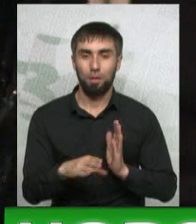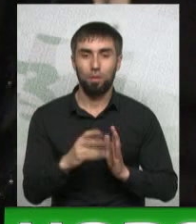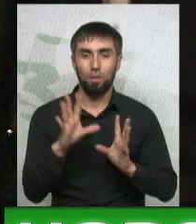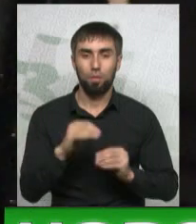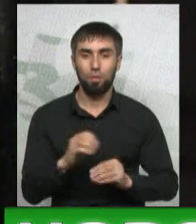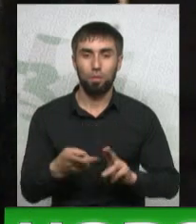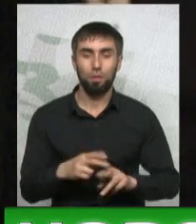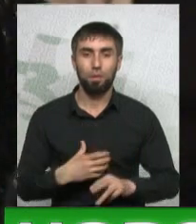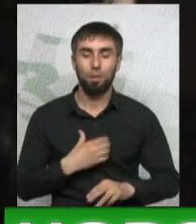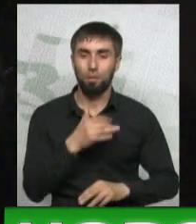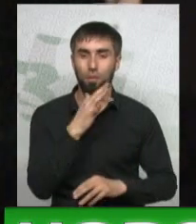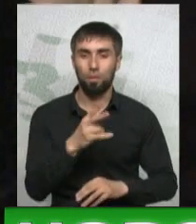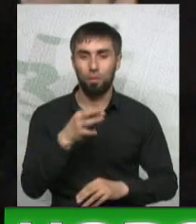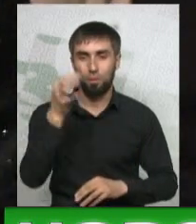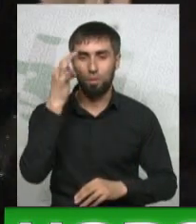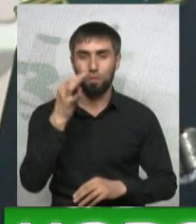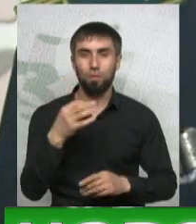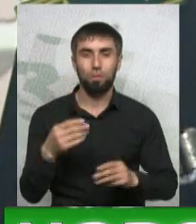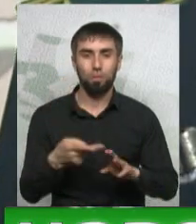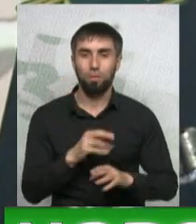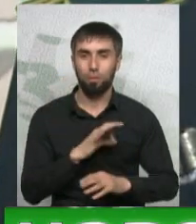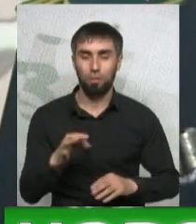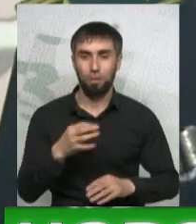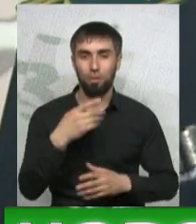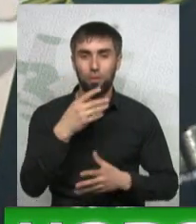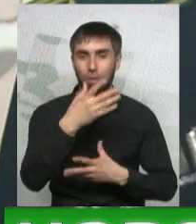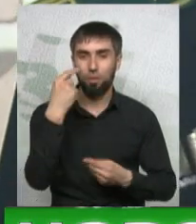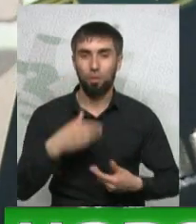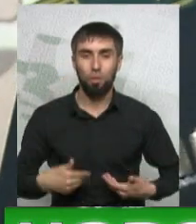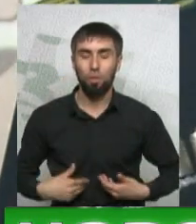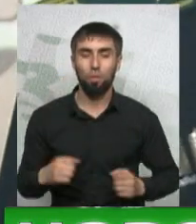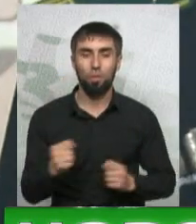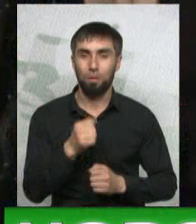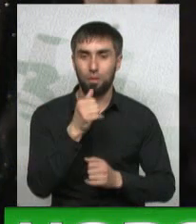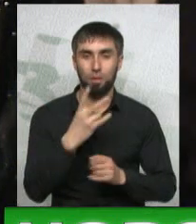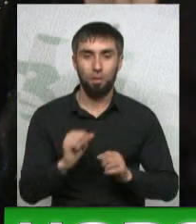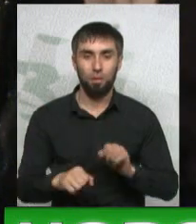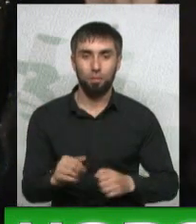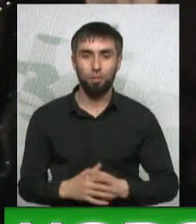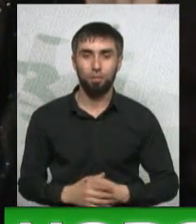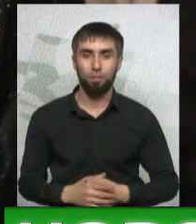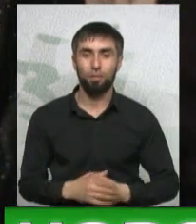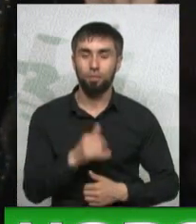все же это страшное время он помнит отчетливо. Говорит, что забыть тот голод и холод невозможно.